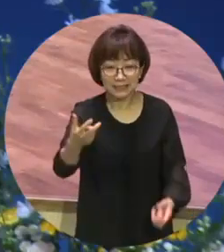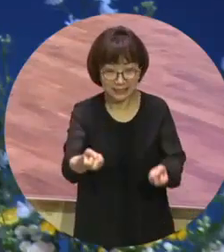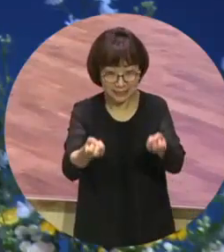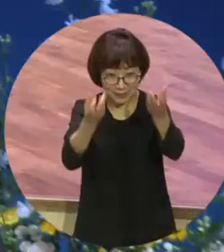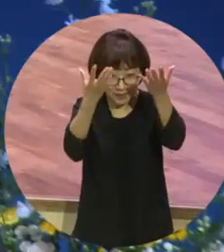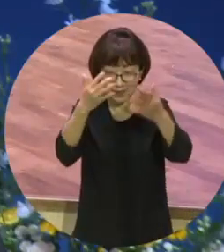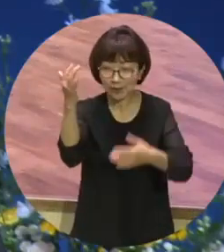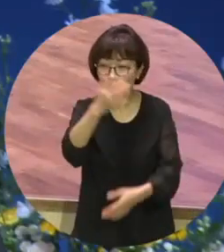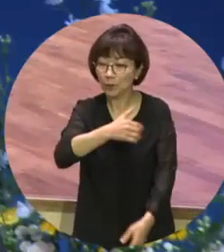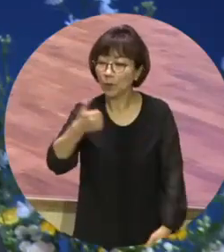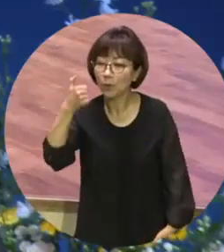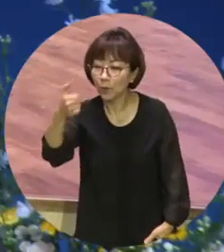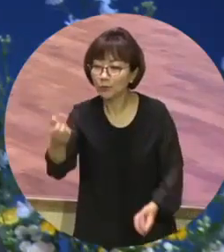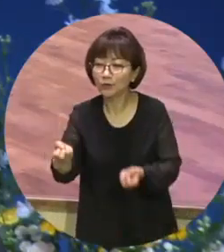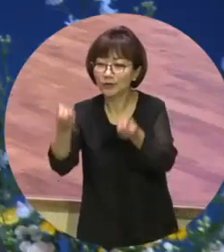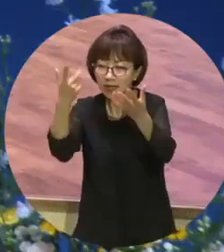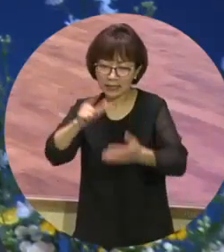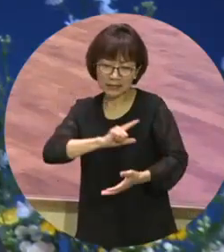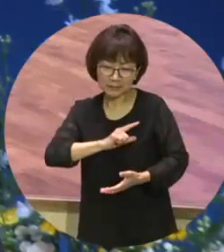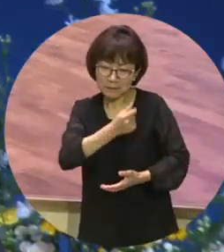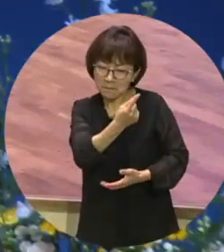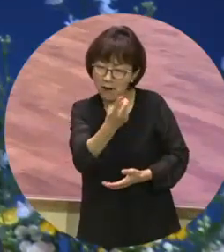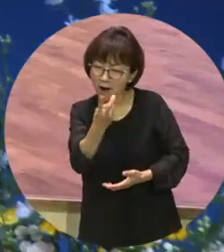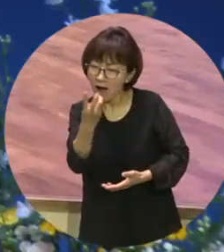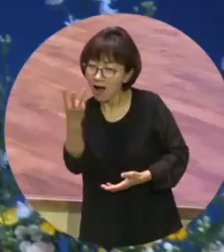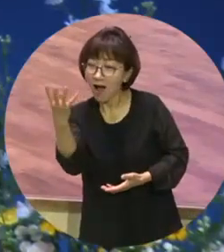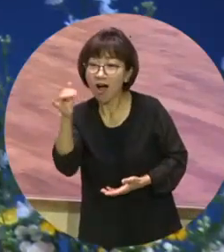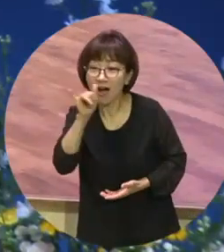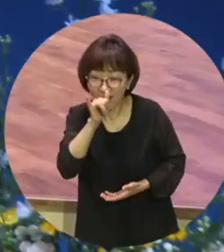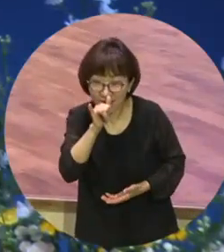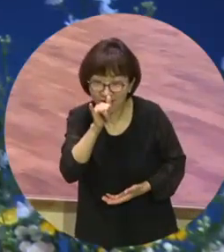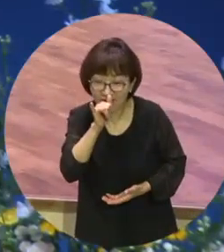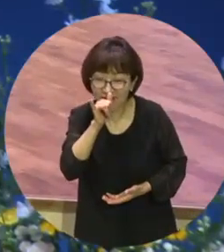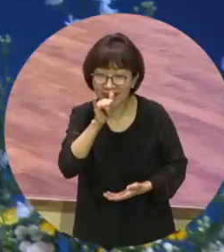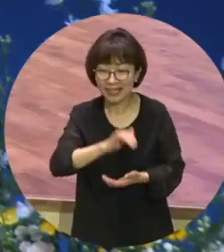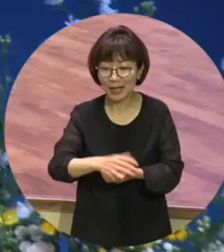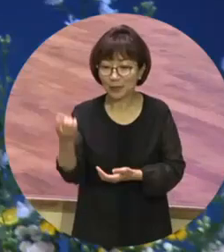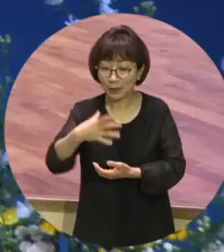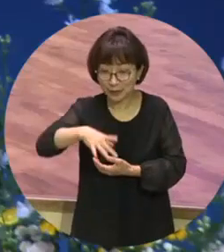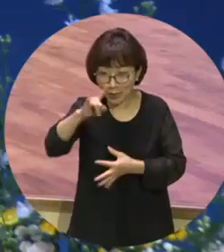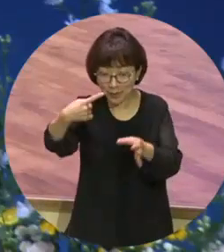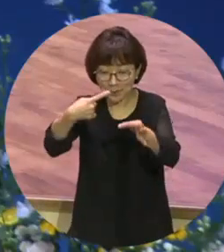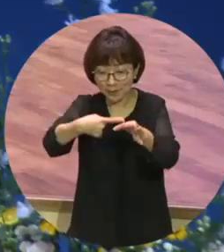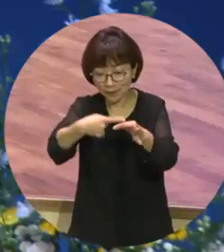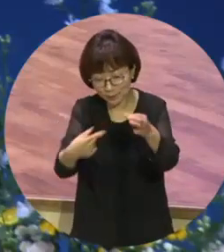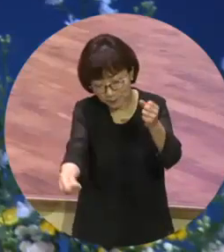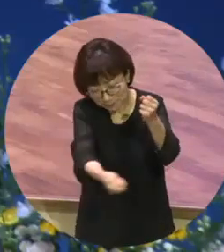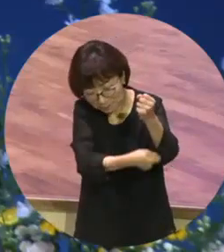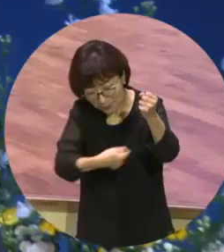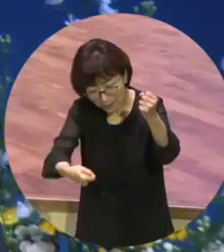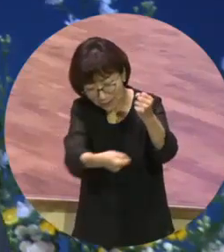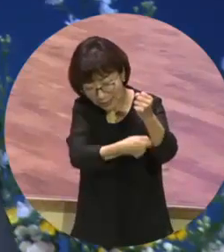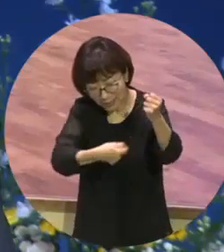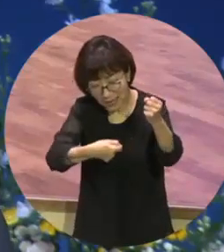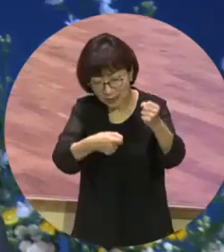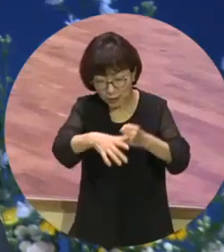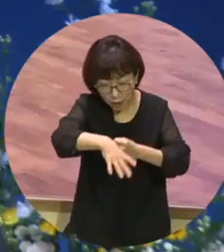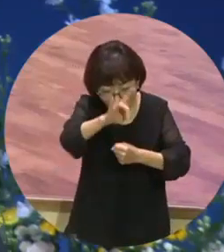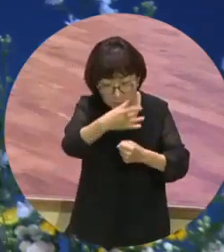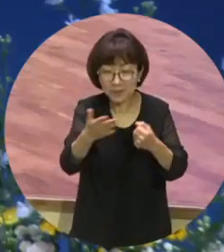오순절 이렇게 말을 하기도 하고 또 첫 수확을 했다 그래서 초실절 그렇게